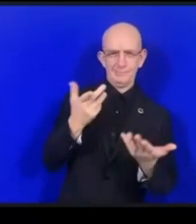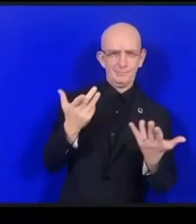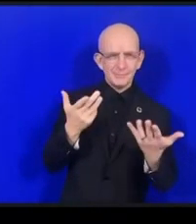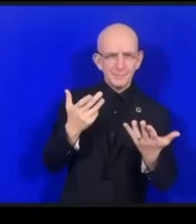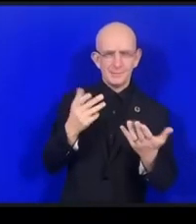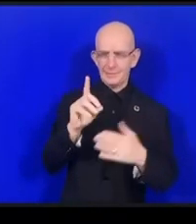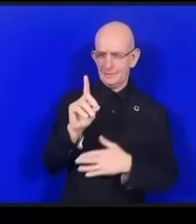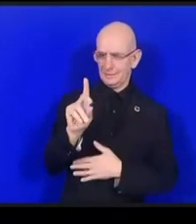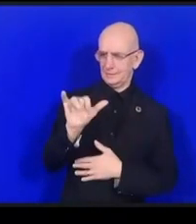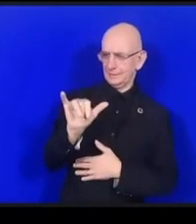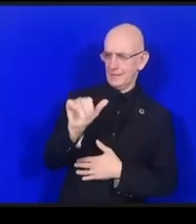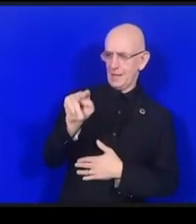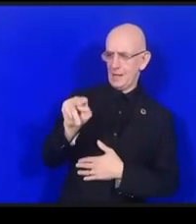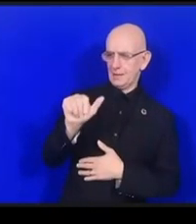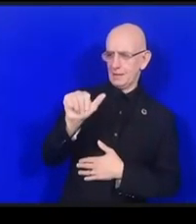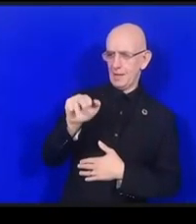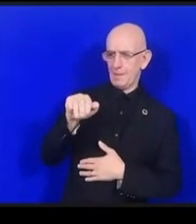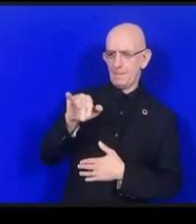самом